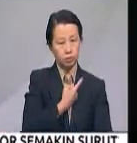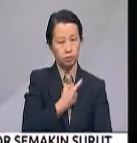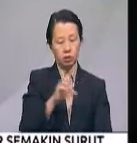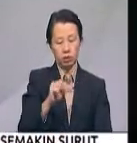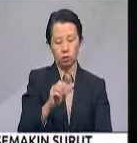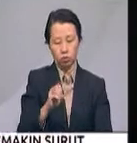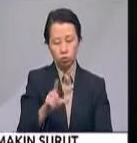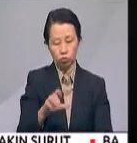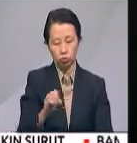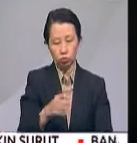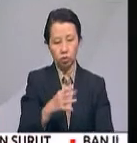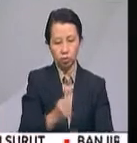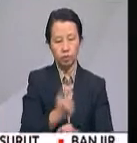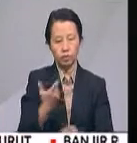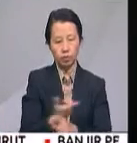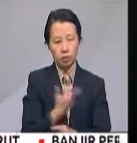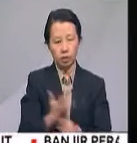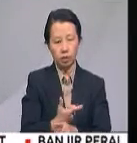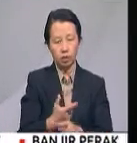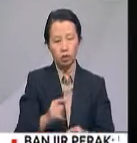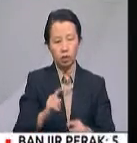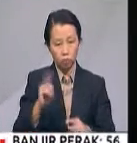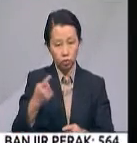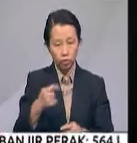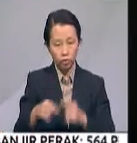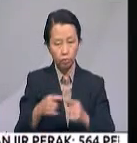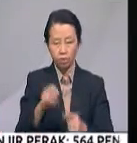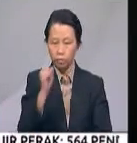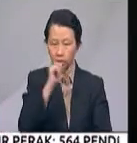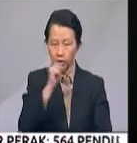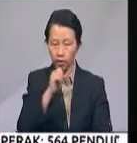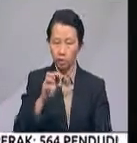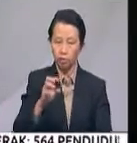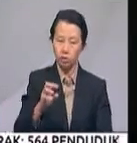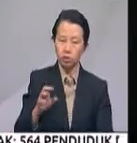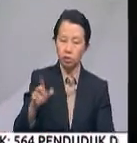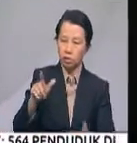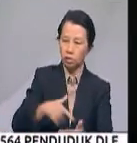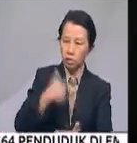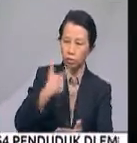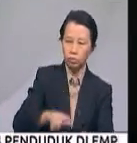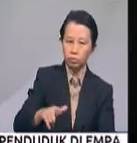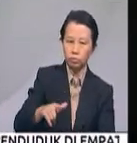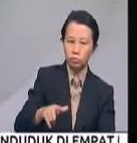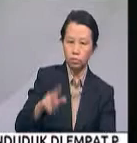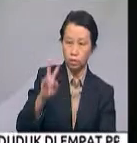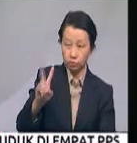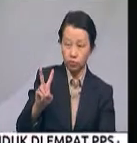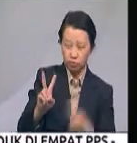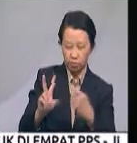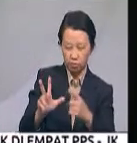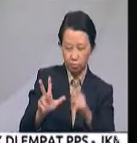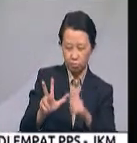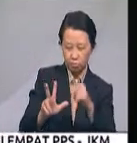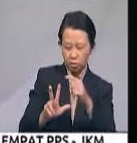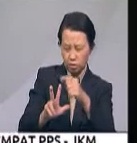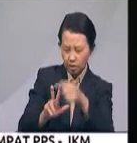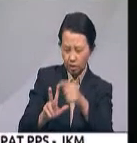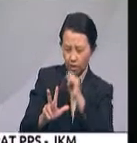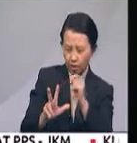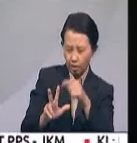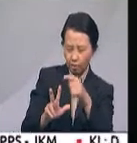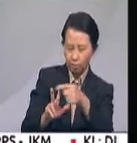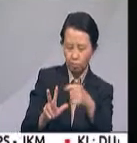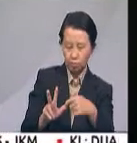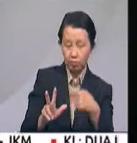saya. Saya dapat lah praktis cuma dengan lagu, dengan bila kita nyanyi medley dengan lagi dua orang ni, iaitu Datuk Atan dengan